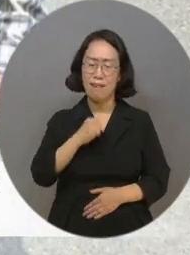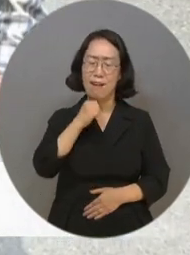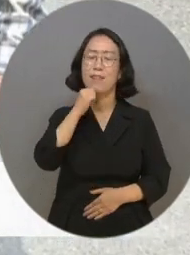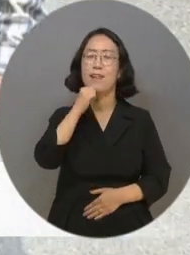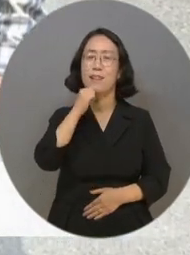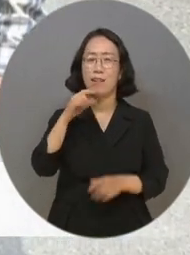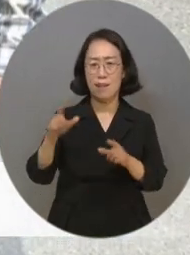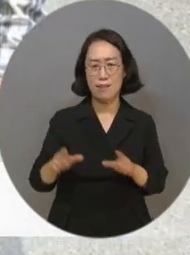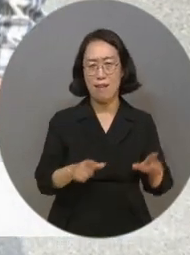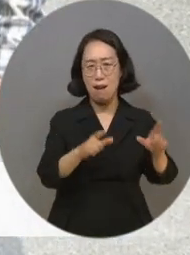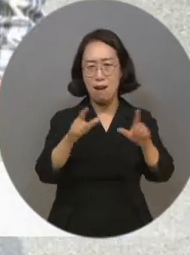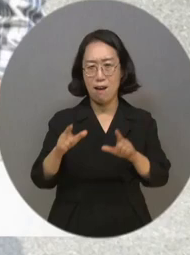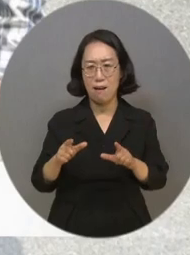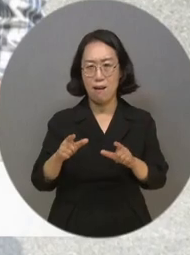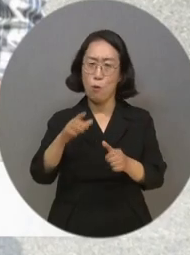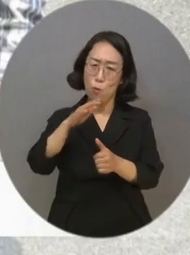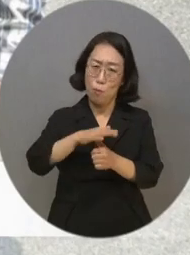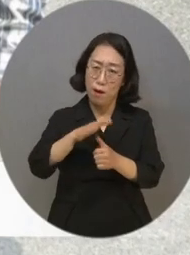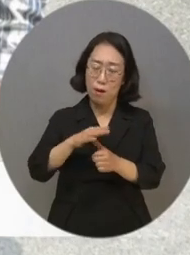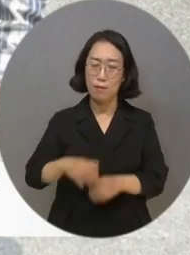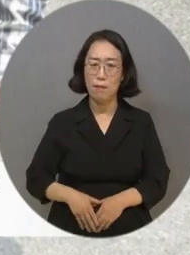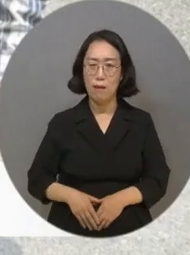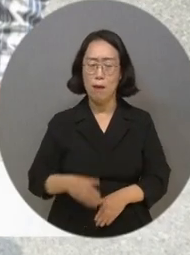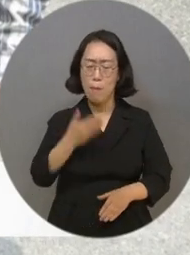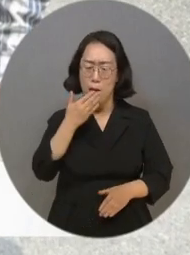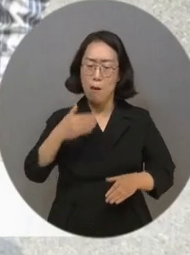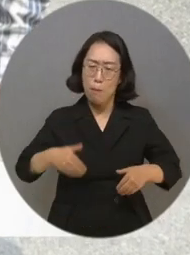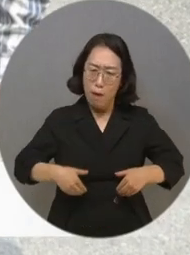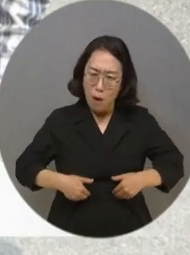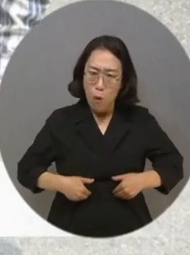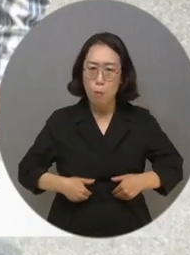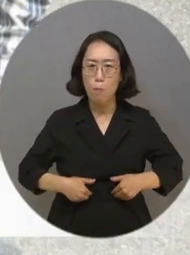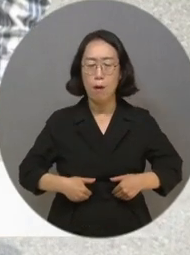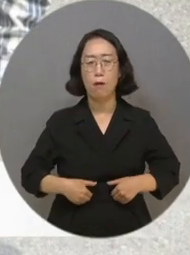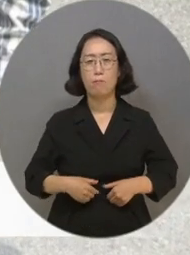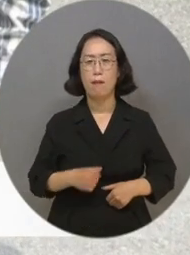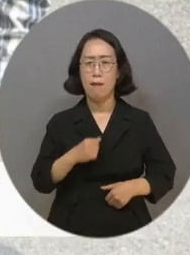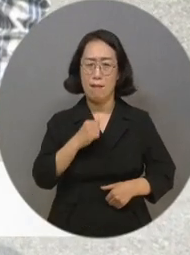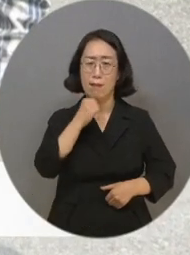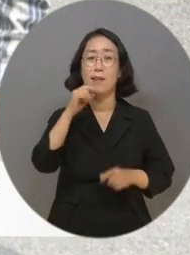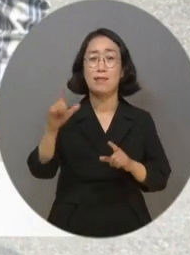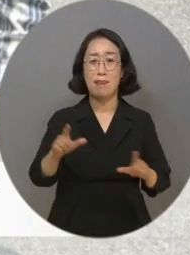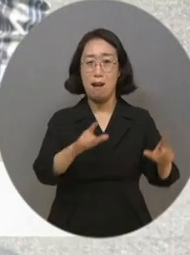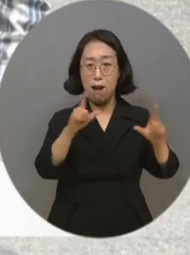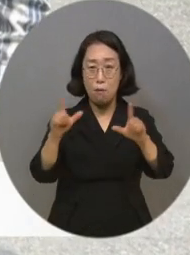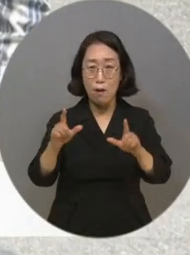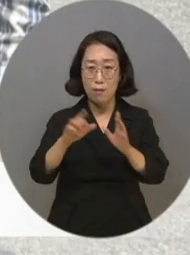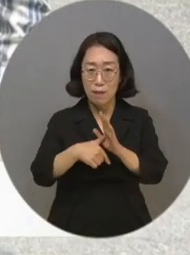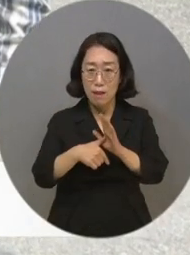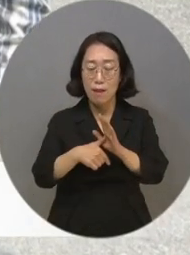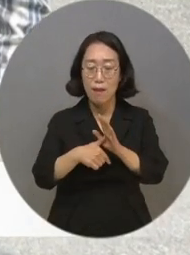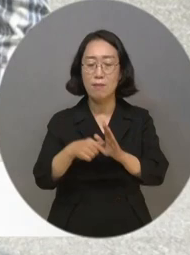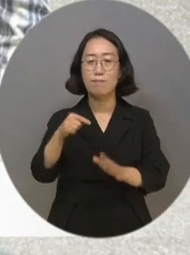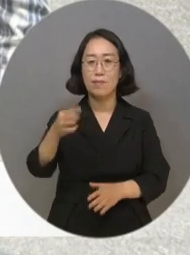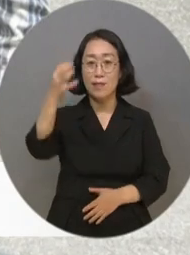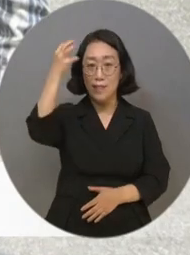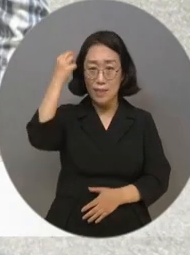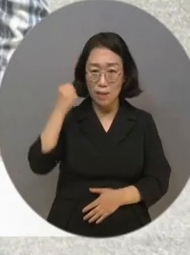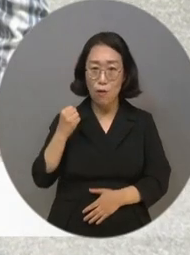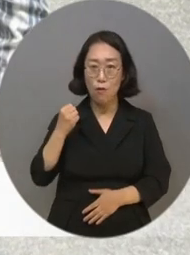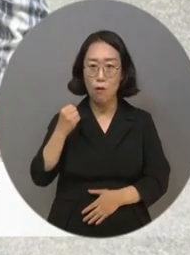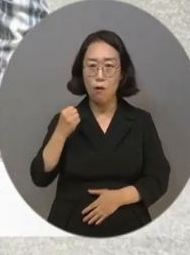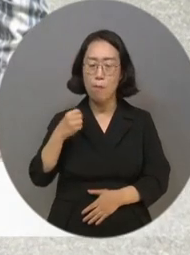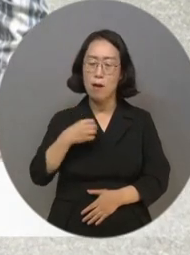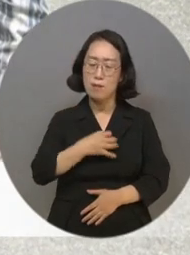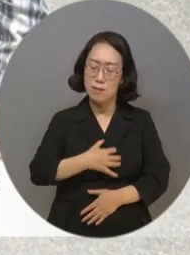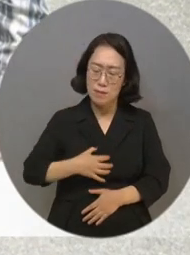집에서 태어나 못 먹고 못 입고 어린 나이에 줄인 배를 시냇물로 채우던 그 시절. 배고팠던 서름을